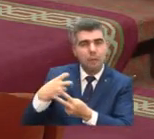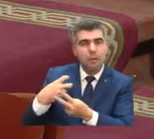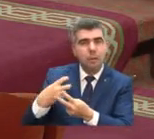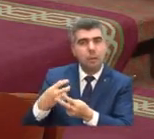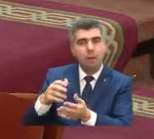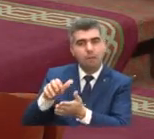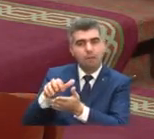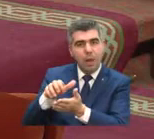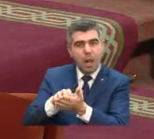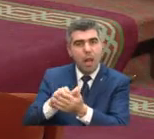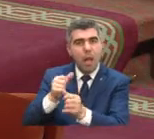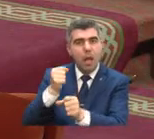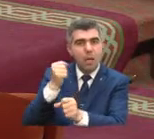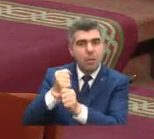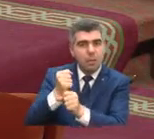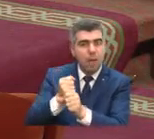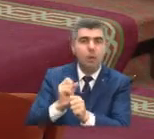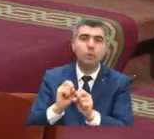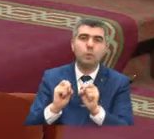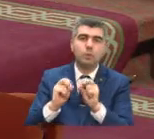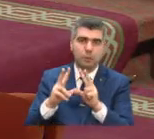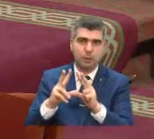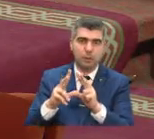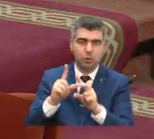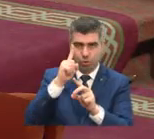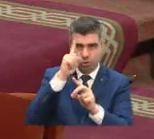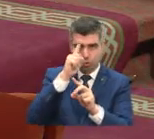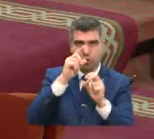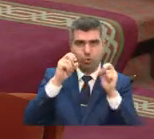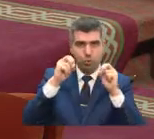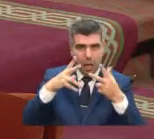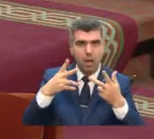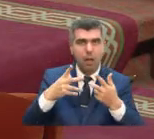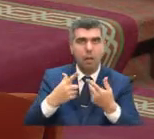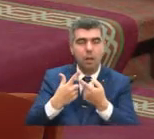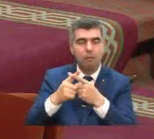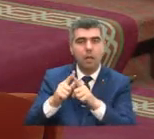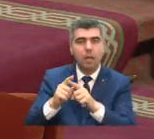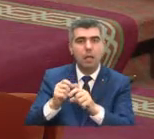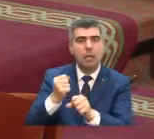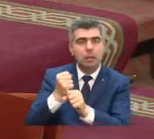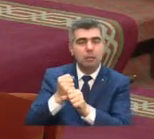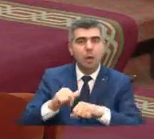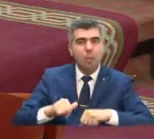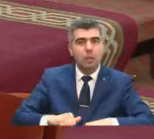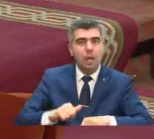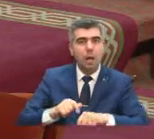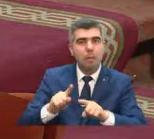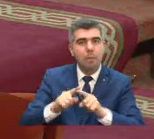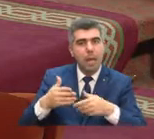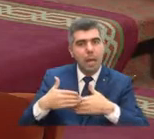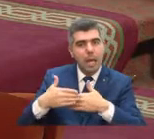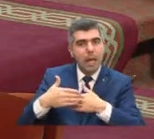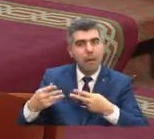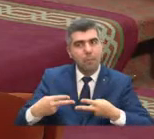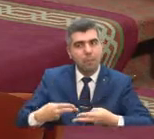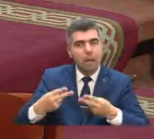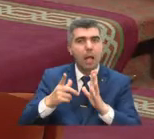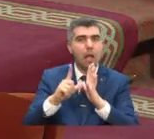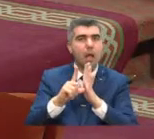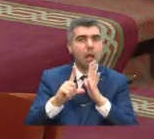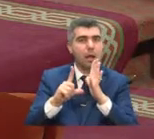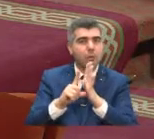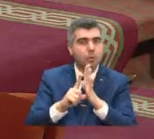هذا العمل رحنا خايدين فيه إن شاء الله، وكنتمناو أنه القانون يخرج بأقرب الآجال باش يمكننا من